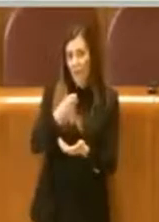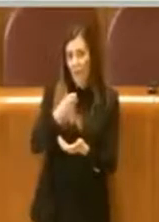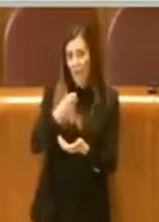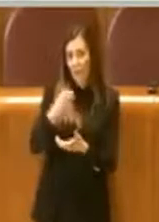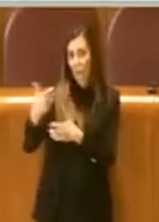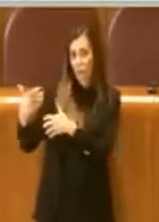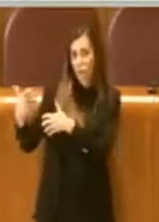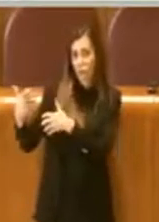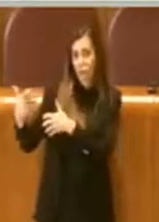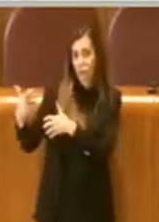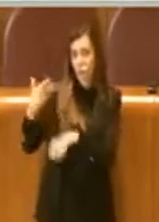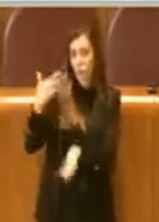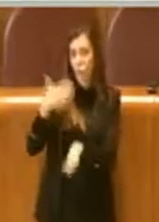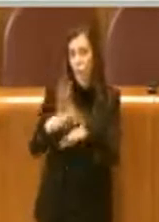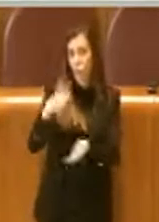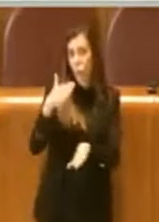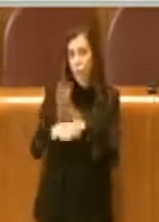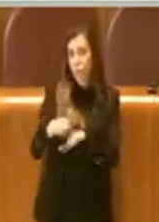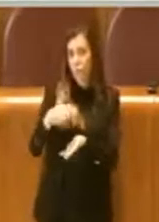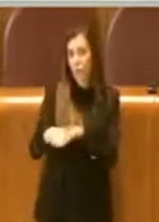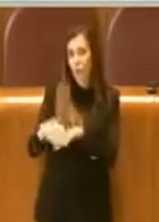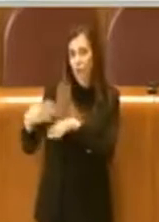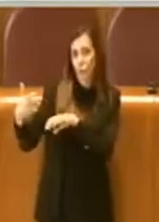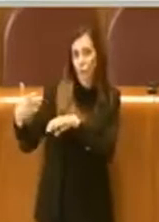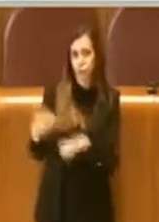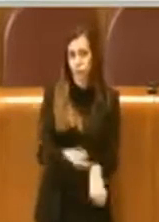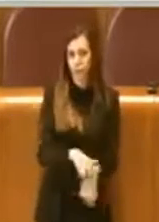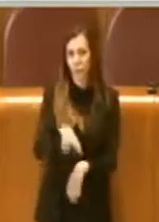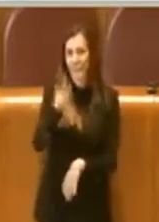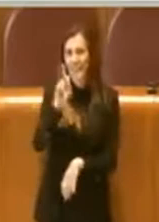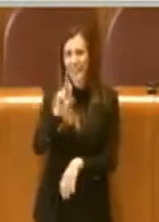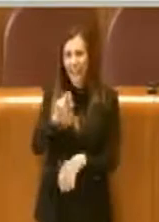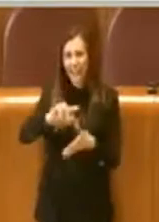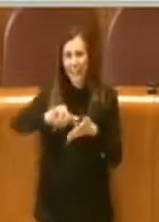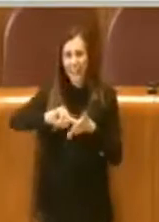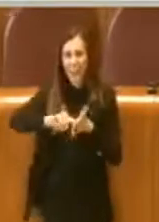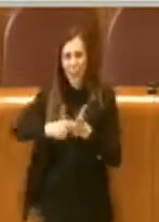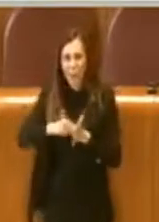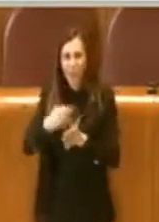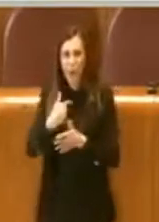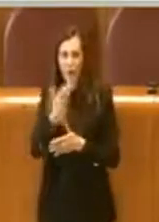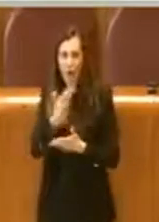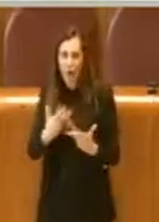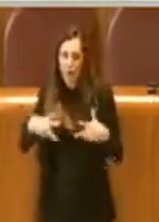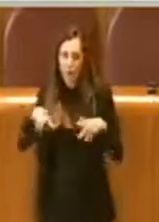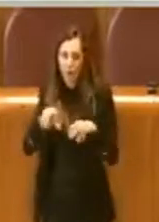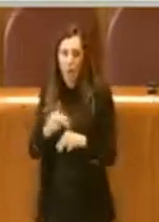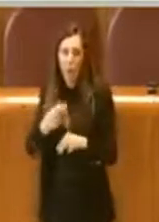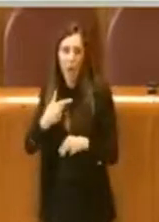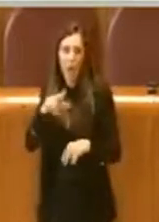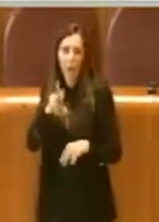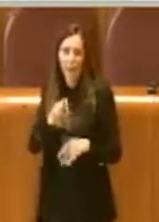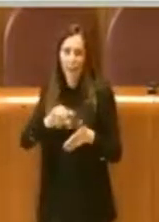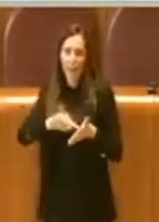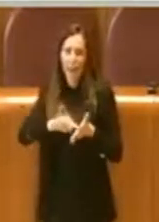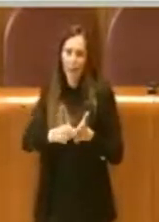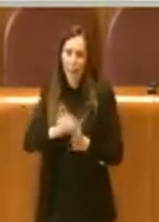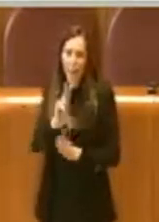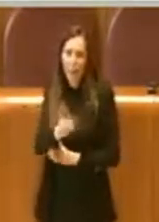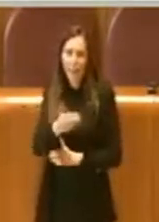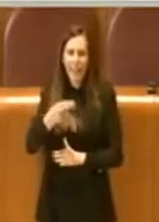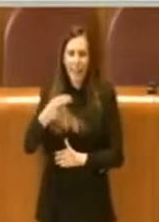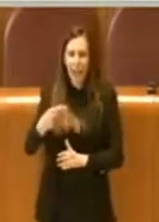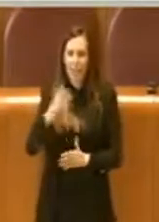di 30 milioni di euro. Io lo voglio ricordare, 30 milioni di euro,